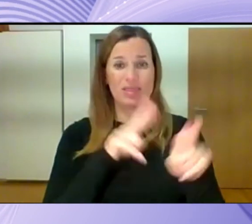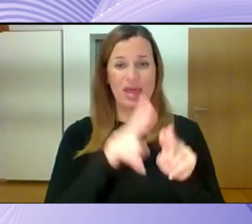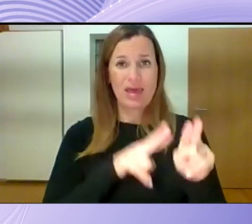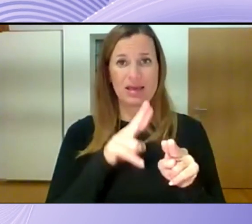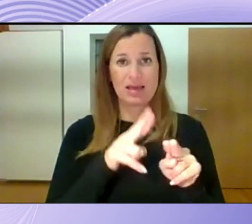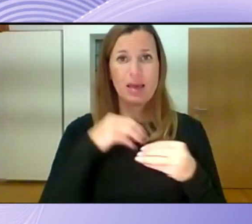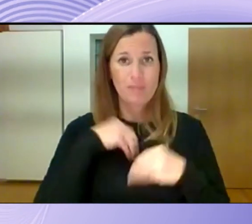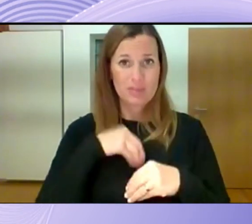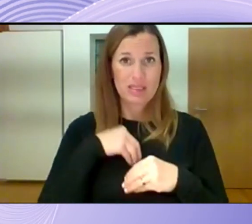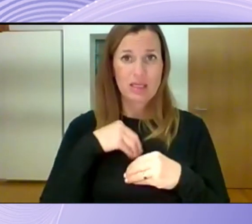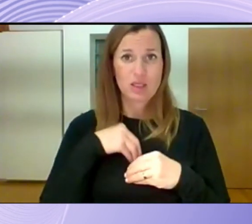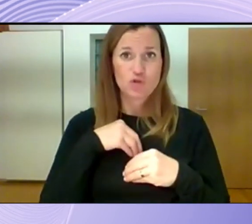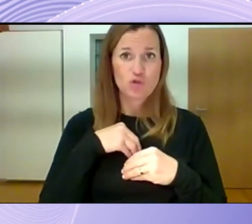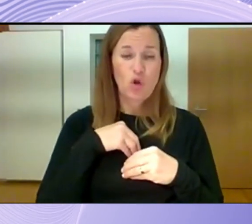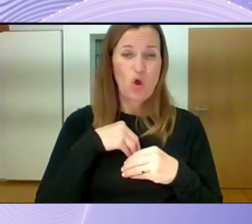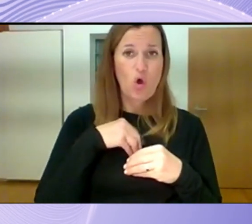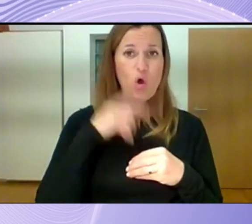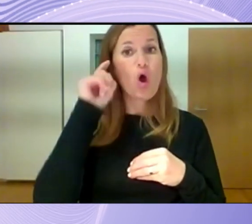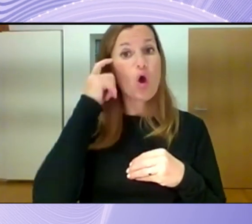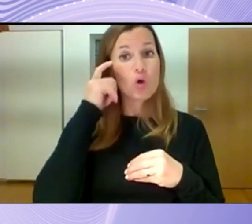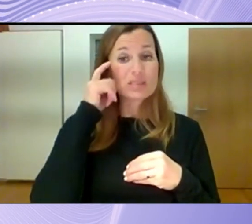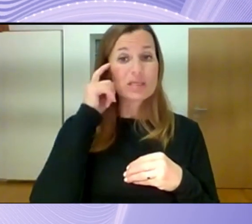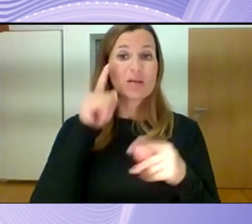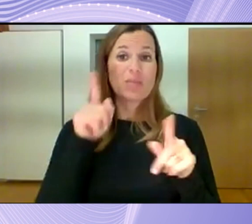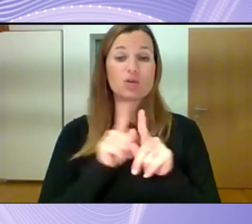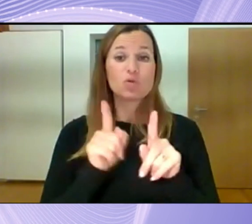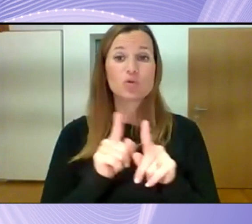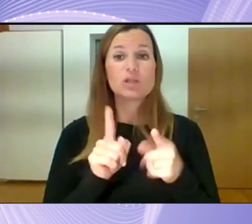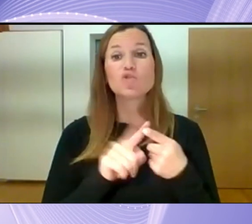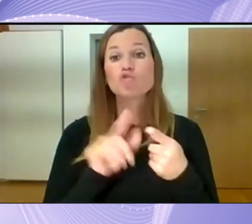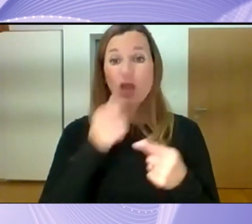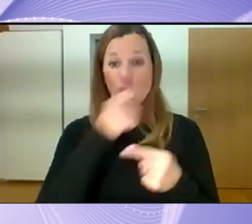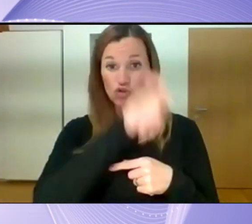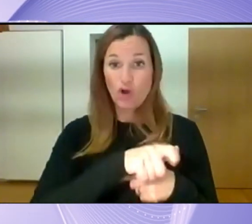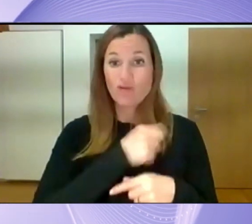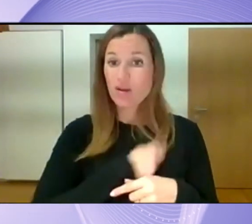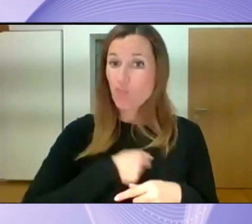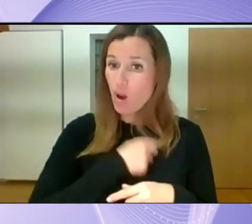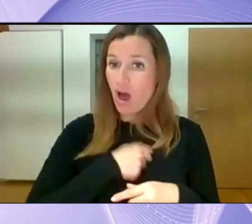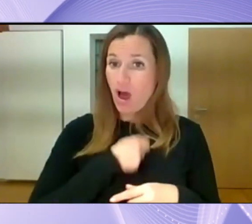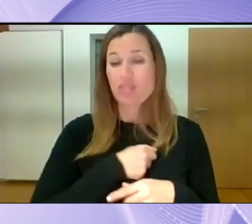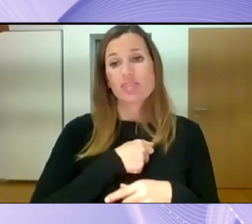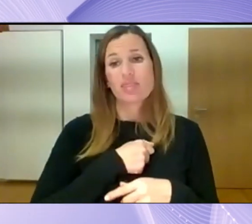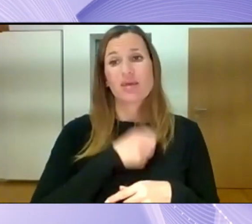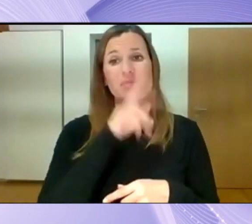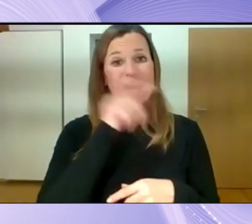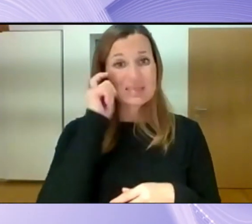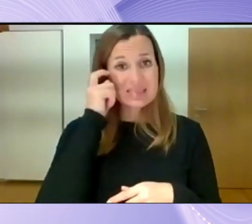psihično, oskrba sama, če je človek bolan, prinaša skrbi. Poleg tega